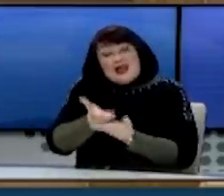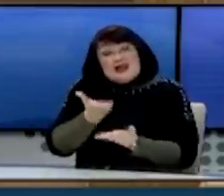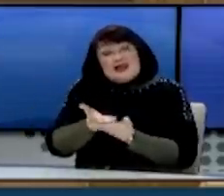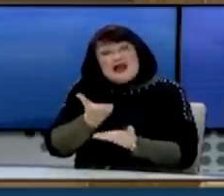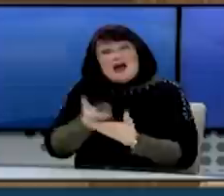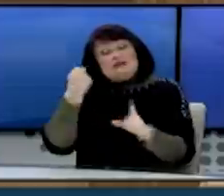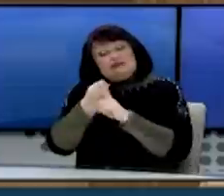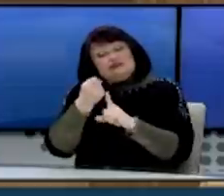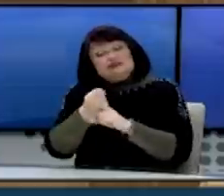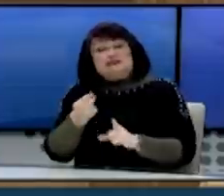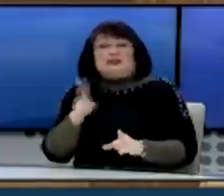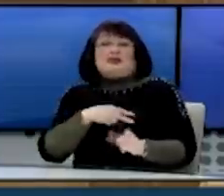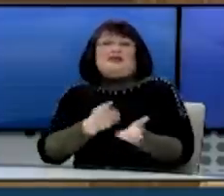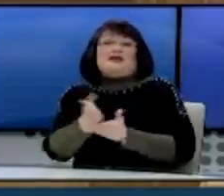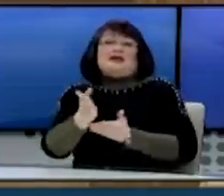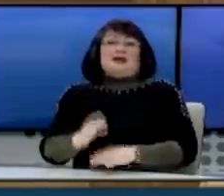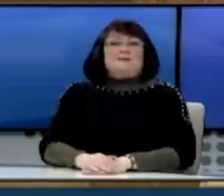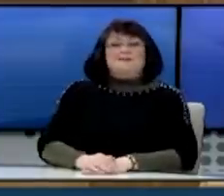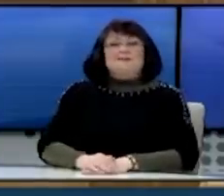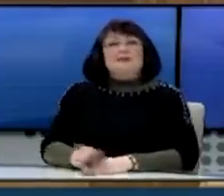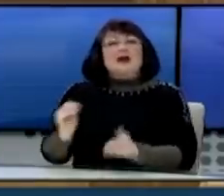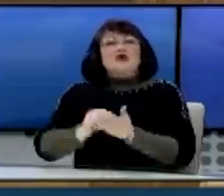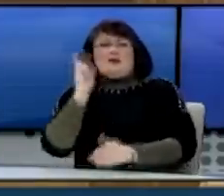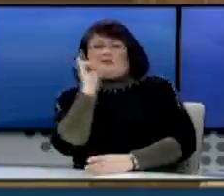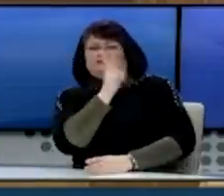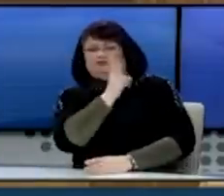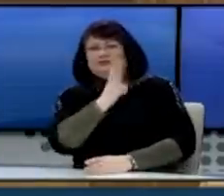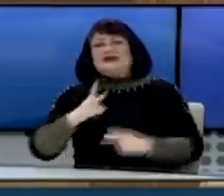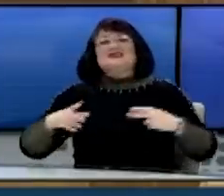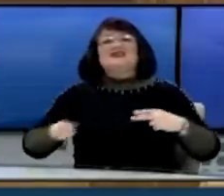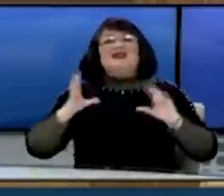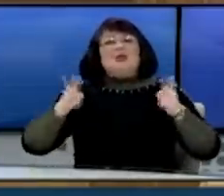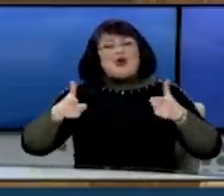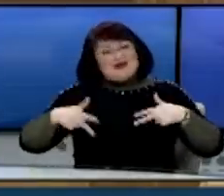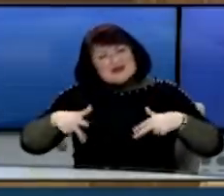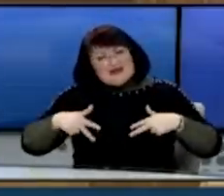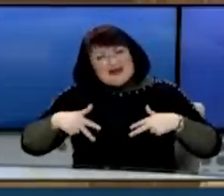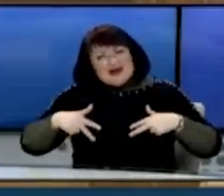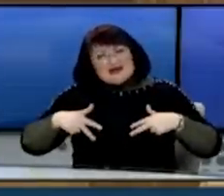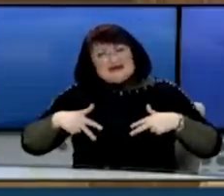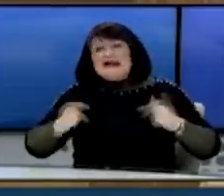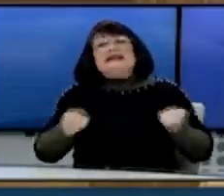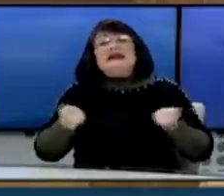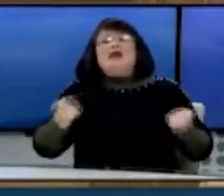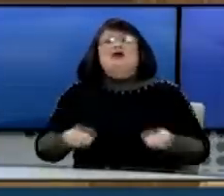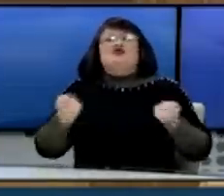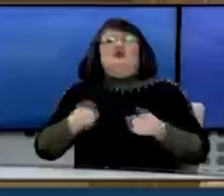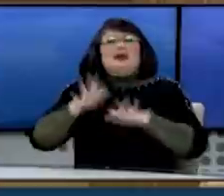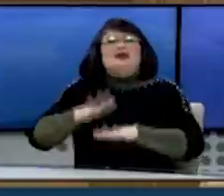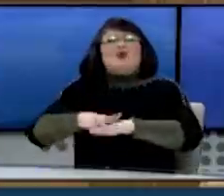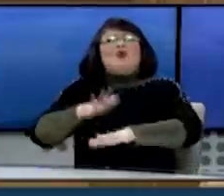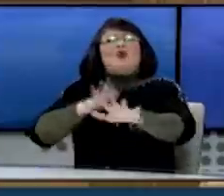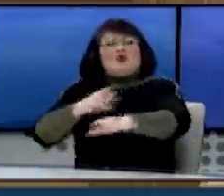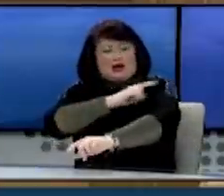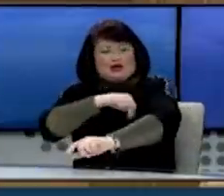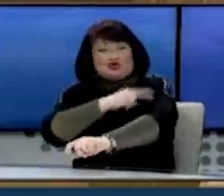και διεκδικήσεις. Μομφή επίσης στην κυβέρνηση της Νέας Δημοκρατίας είναι η κινητοποίηση των εργαζομένων στα